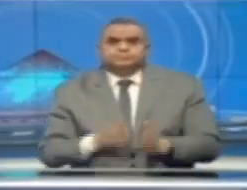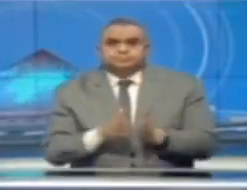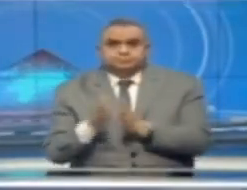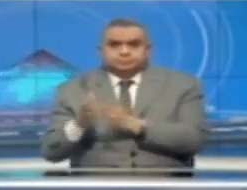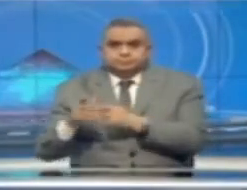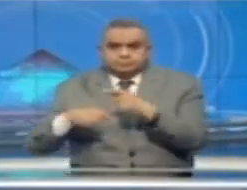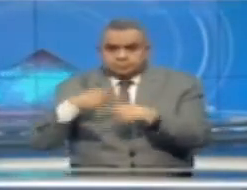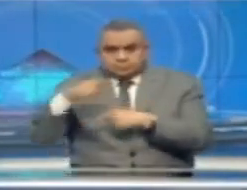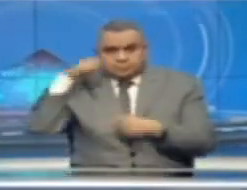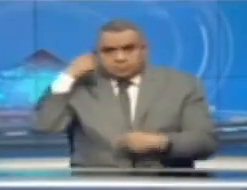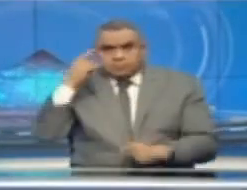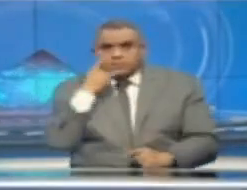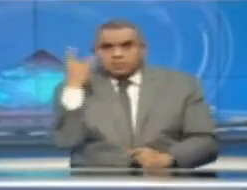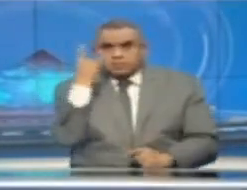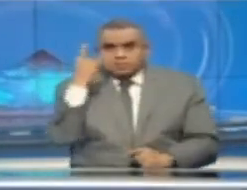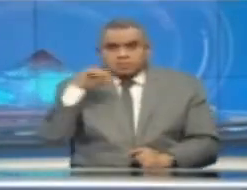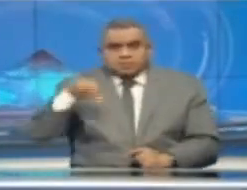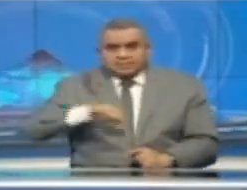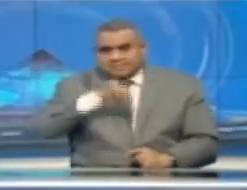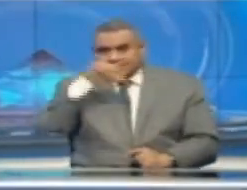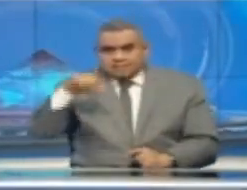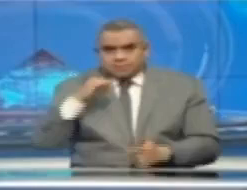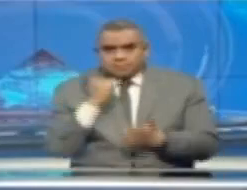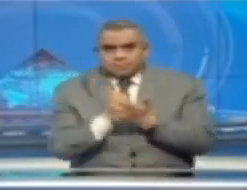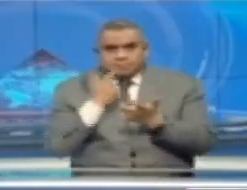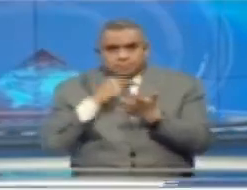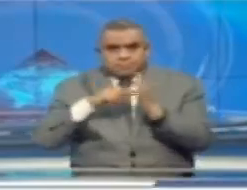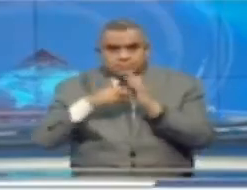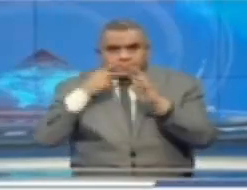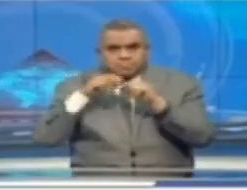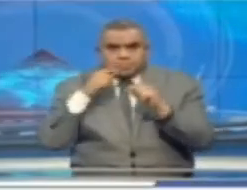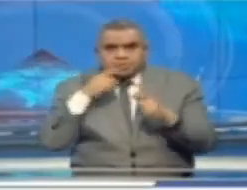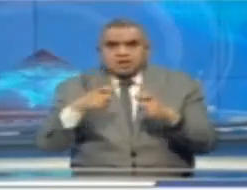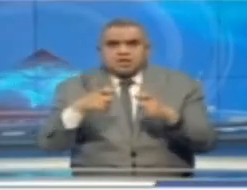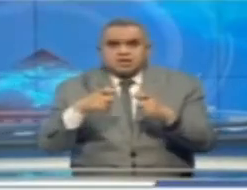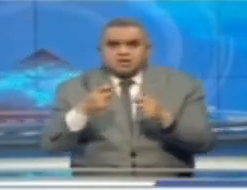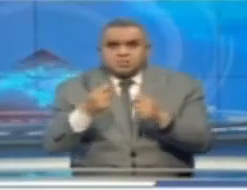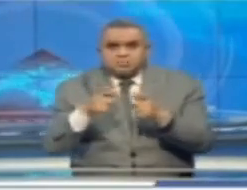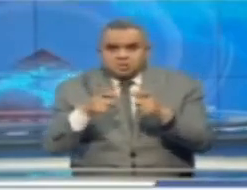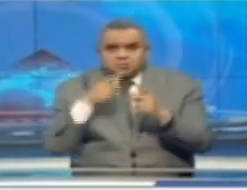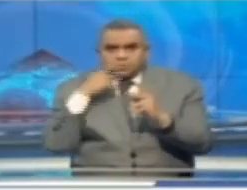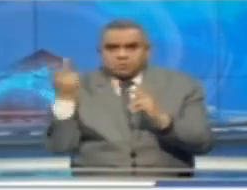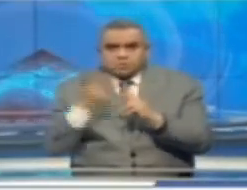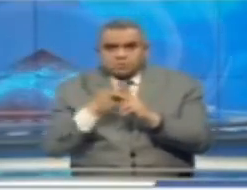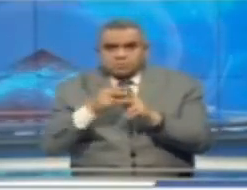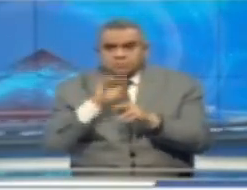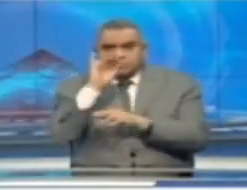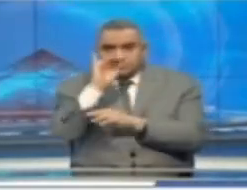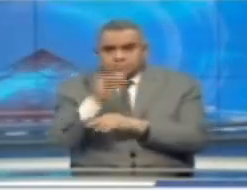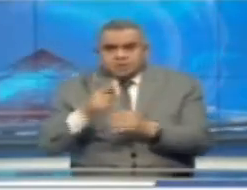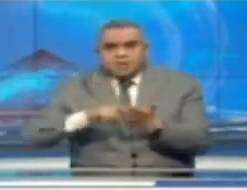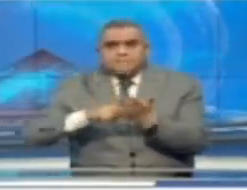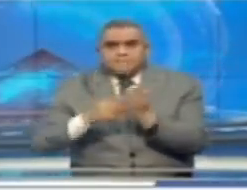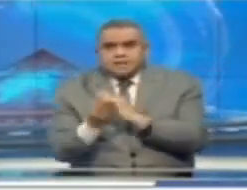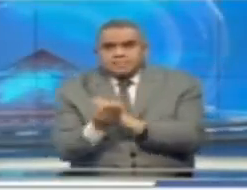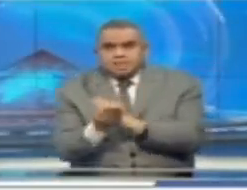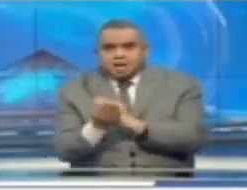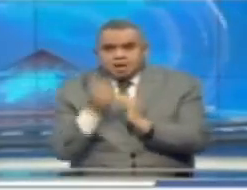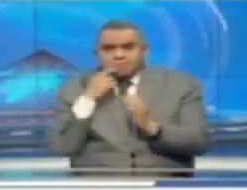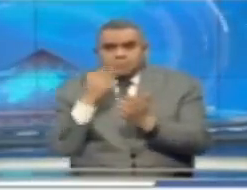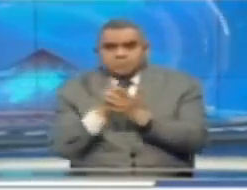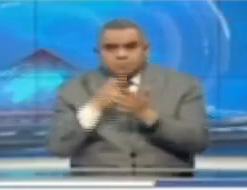تواصل مديريات التموين متابعة عملية صرف رغيف الخبز للمواطنين على بطاقة